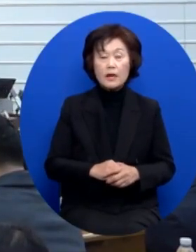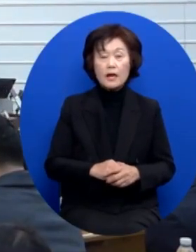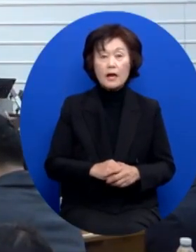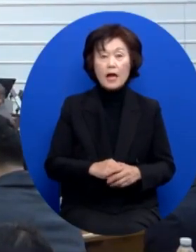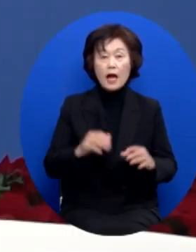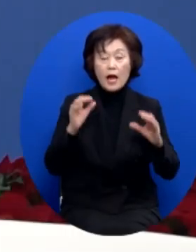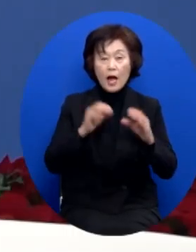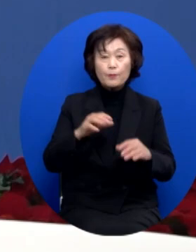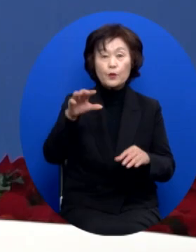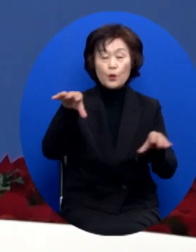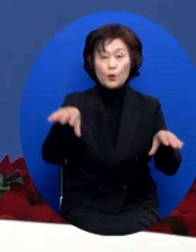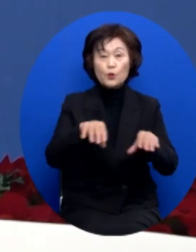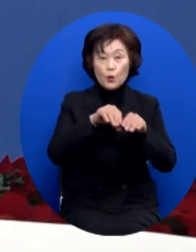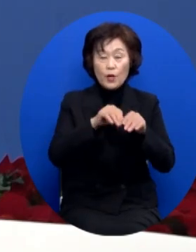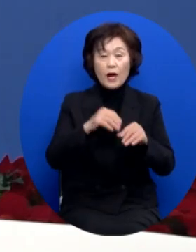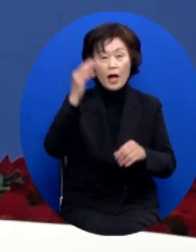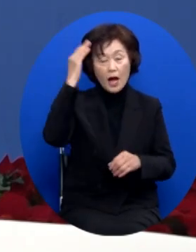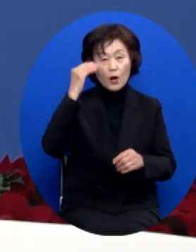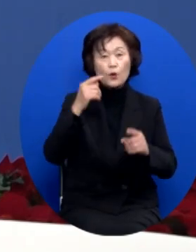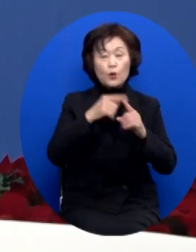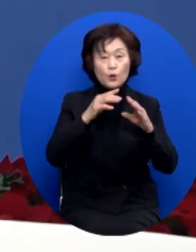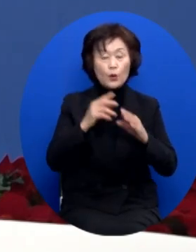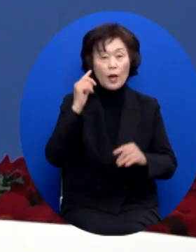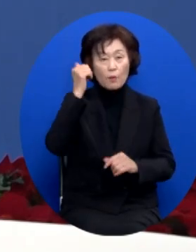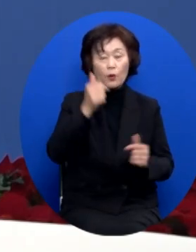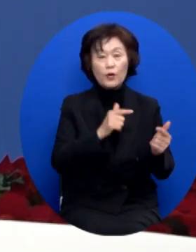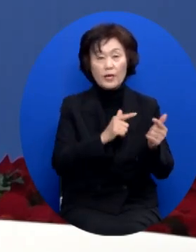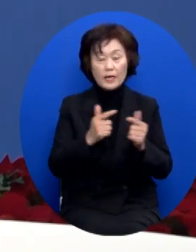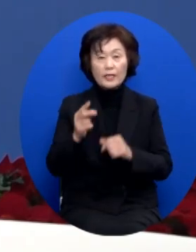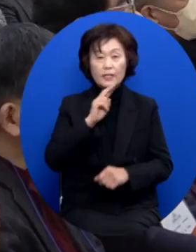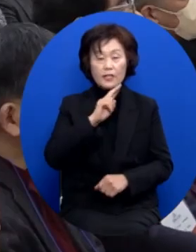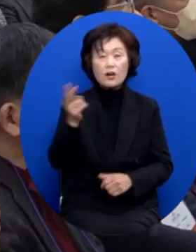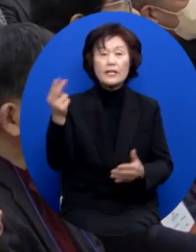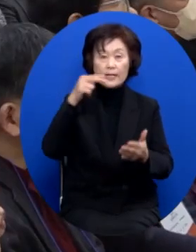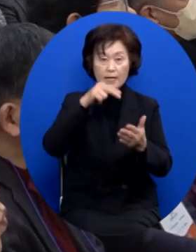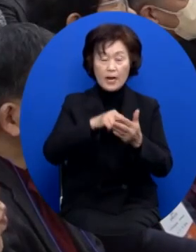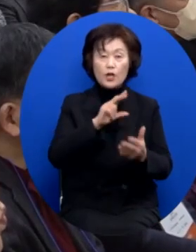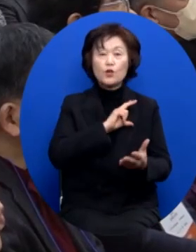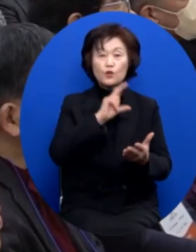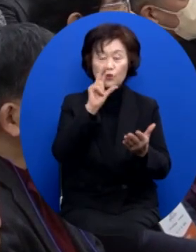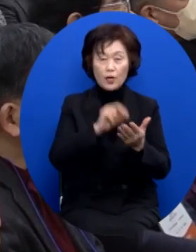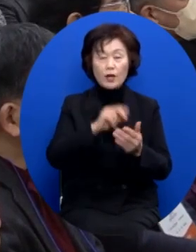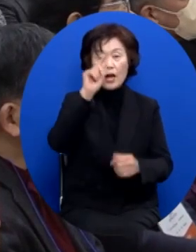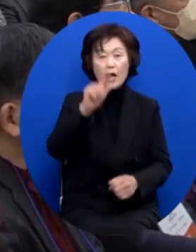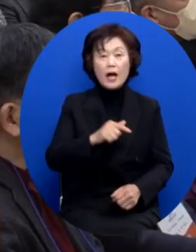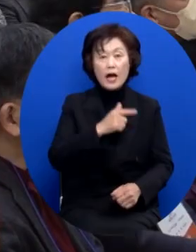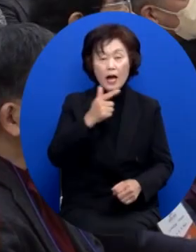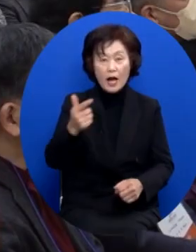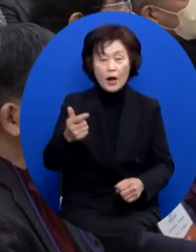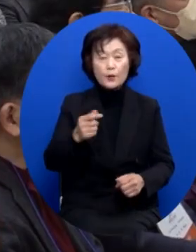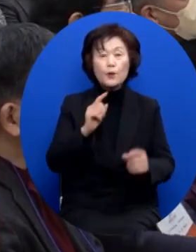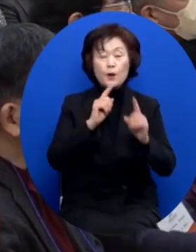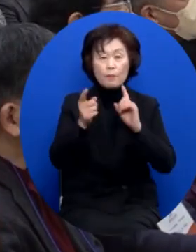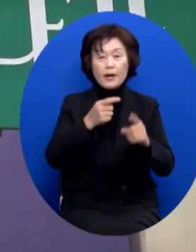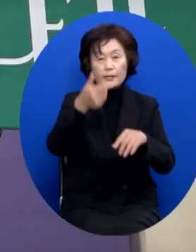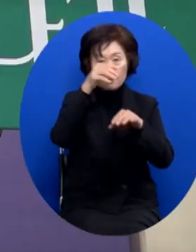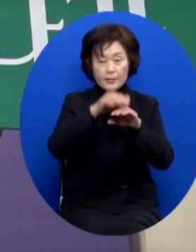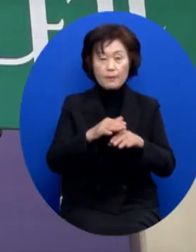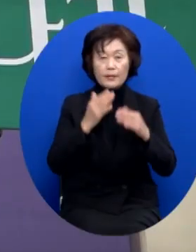대한예수교장로회 합동총회가 한국교회 목회자여 일어나라를 주제로 원데이 송년 말씀 축제를